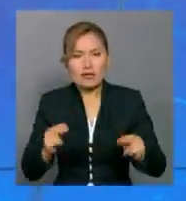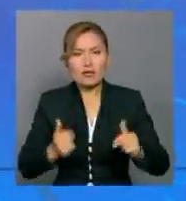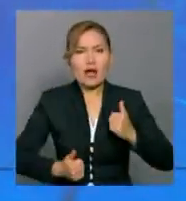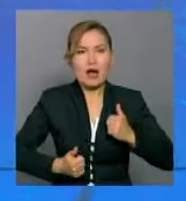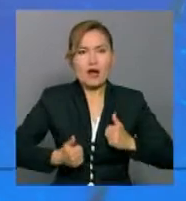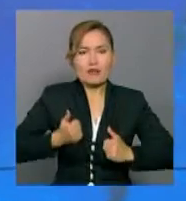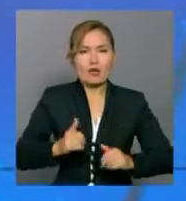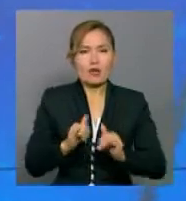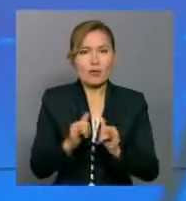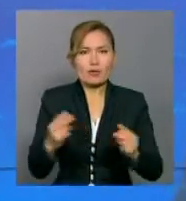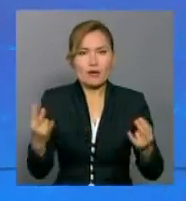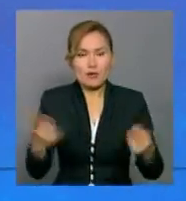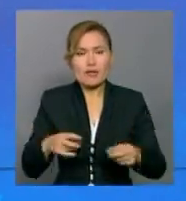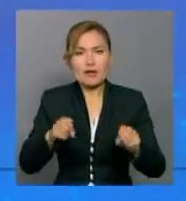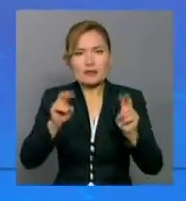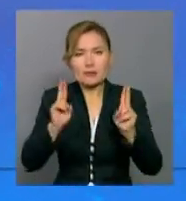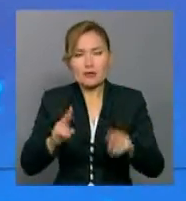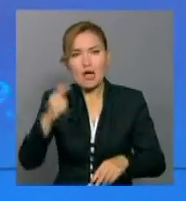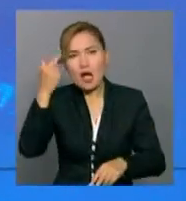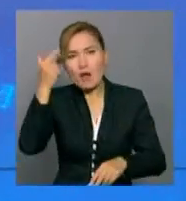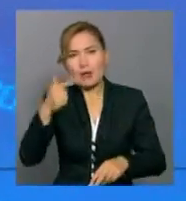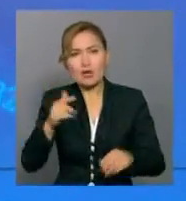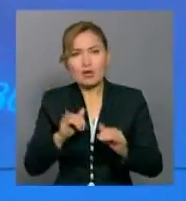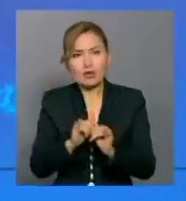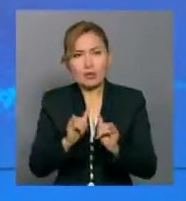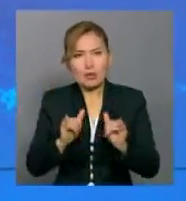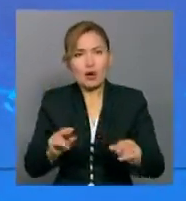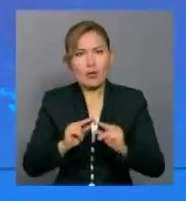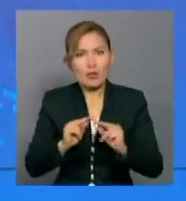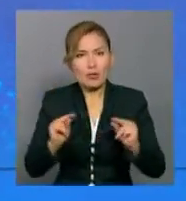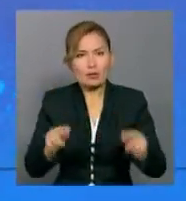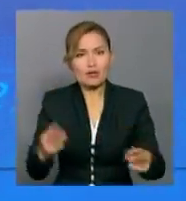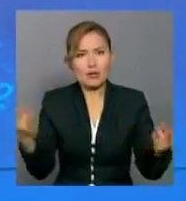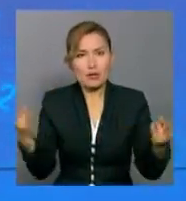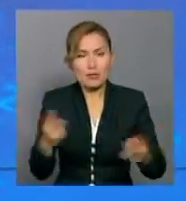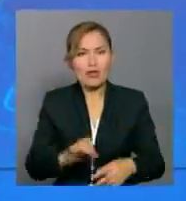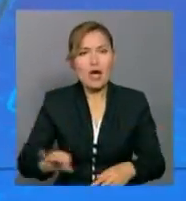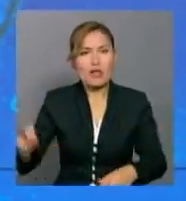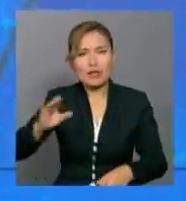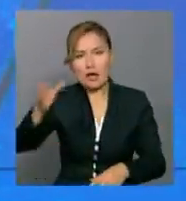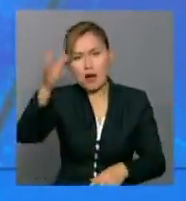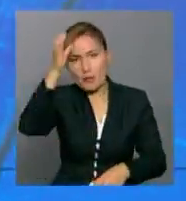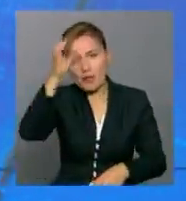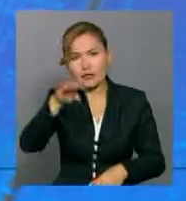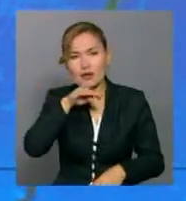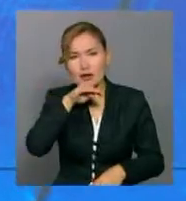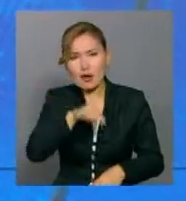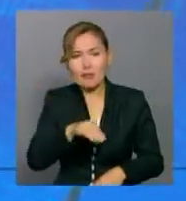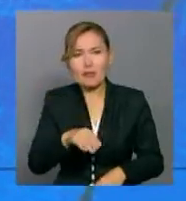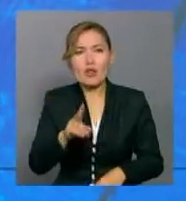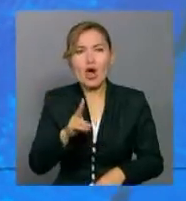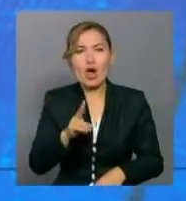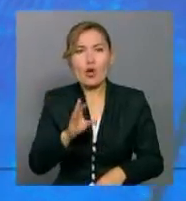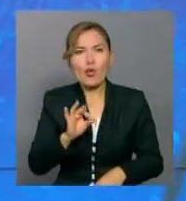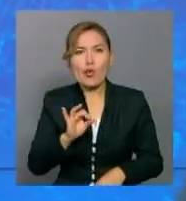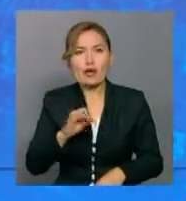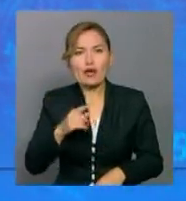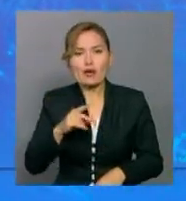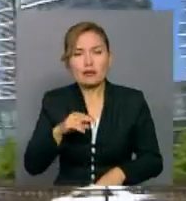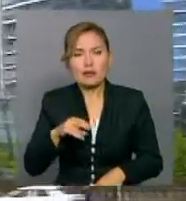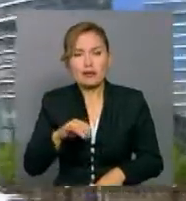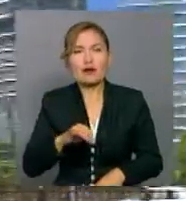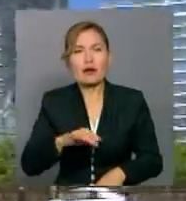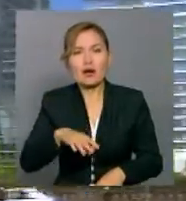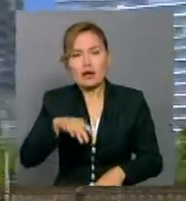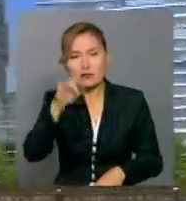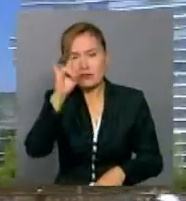арнайы семинарлар ұйымдастырып, біліктілікті жетілдіру керек дейді тарих ғылымдарының докторы Мәмбет Қойгелді. Яғни қазірден